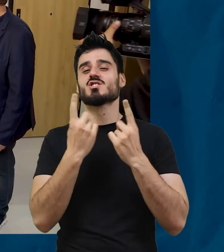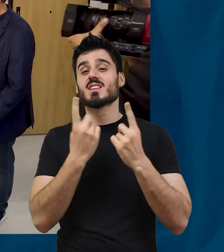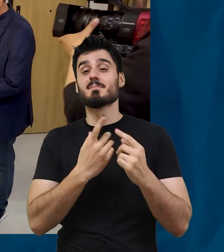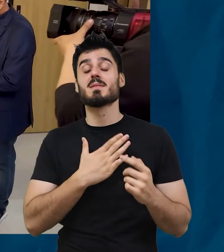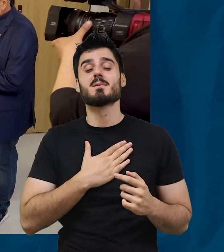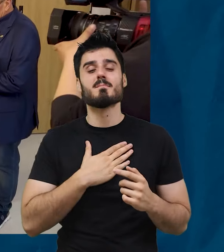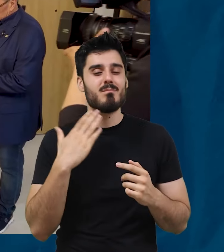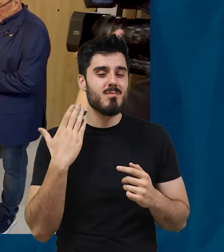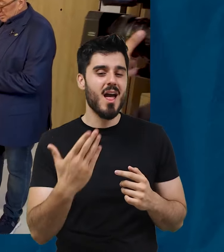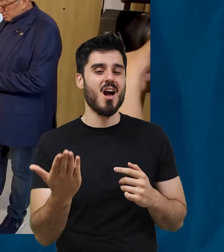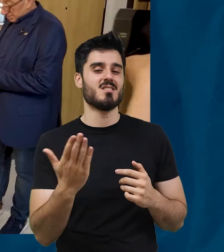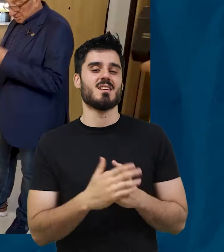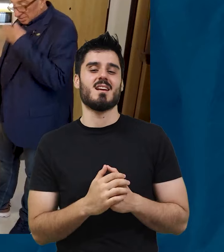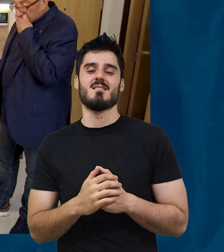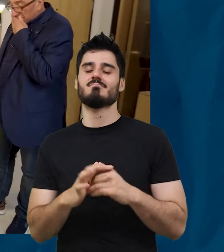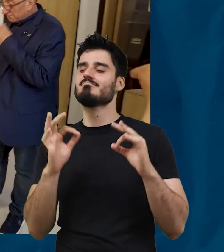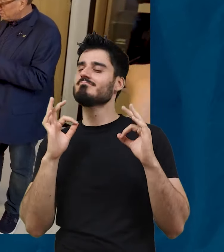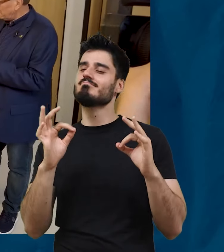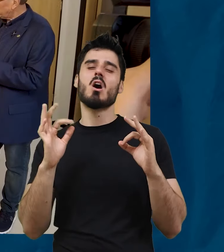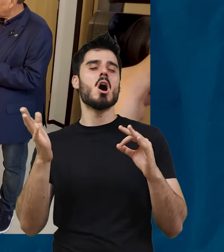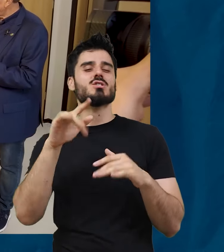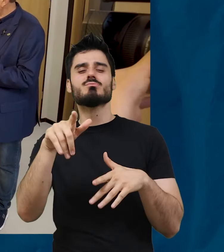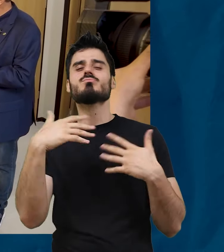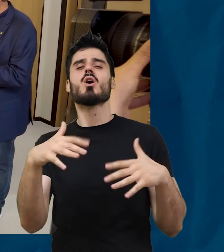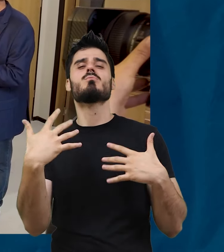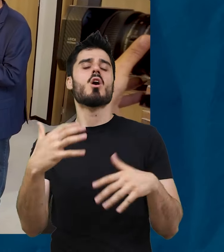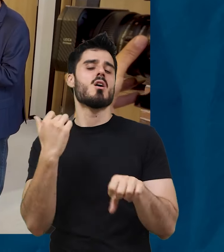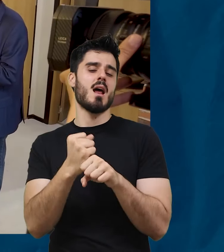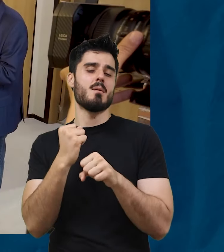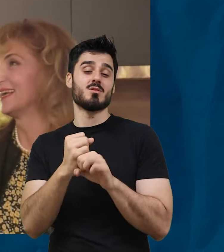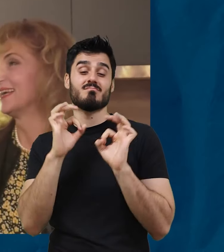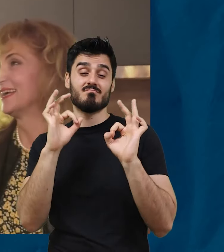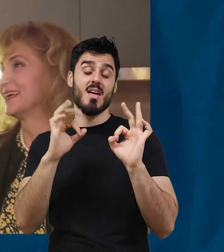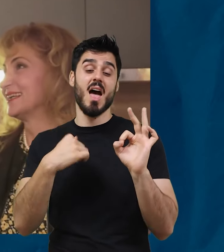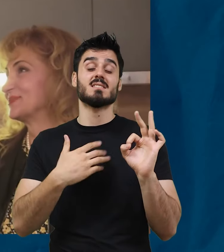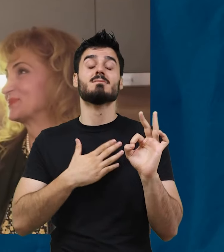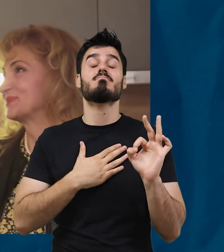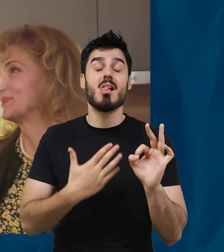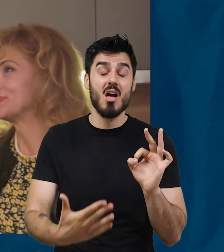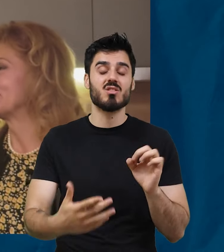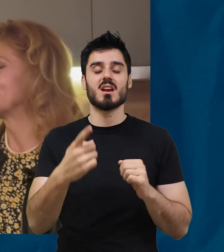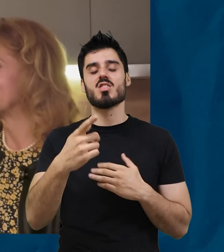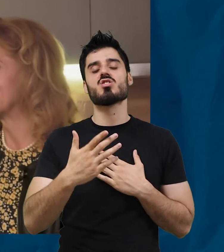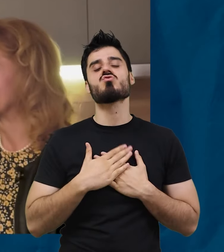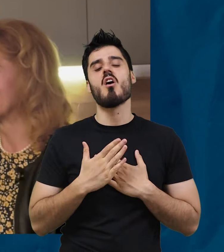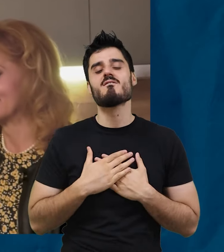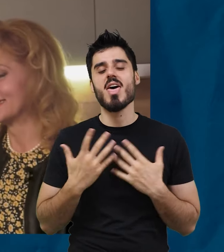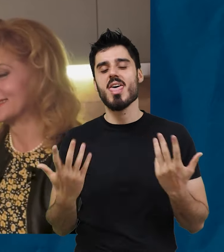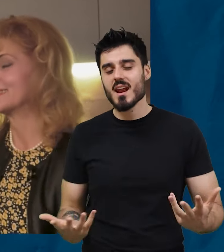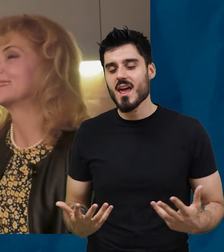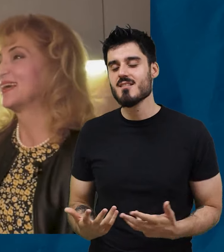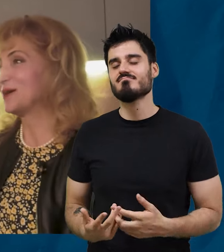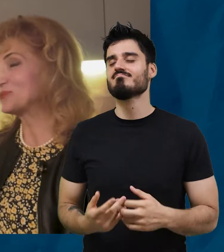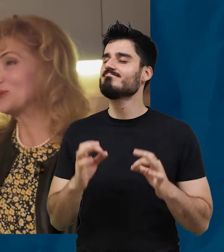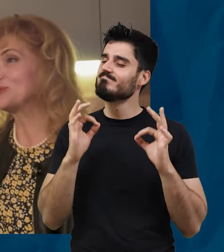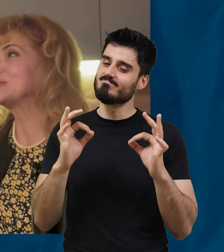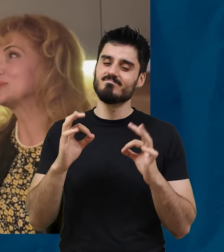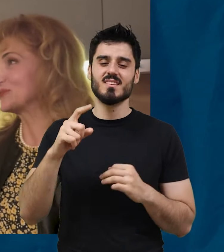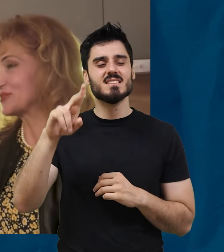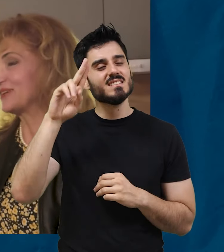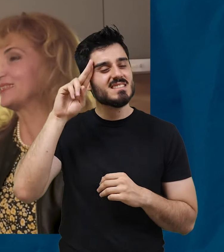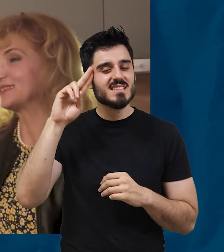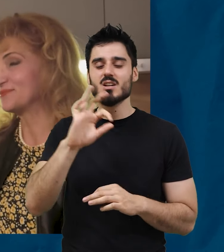веднъж благодарим ви и така да радвате ви много-много хора по семията. Аз благодаря за доверието. Оценявам го напълно.